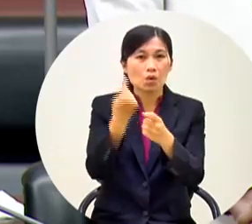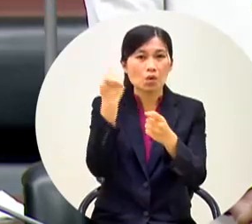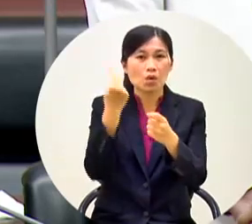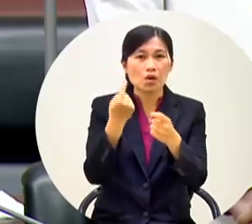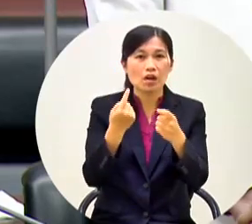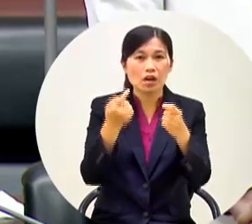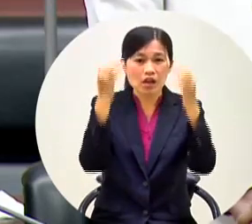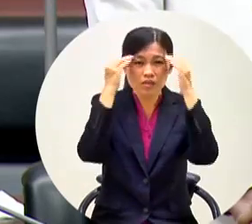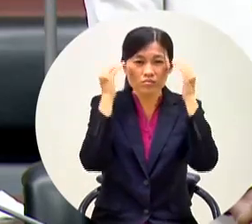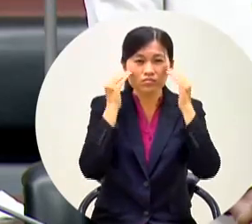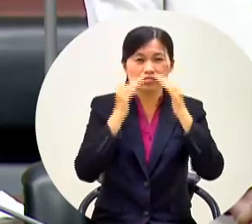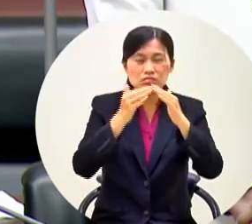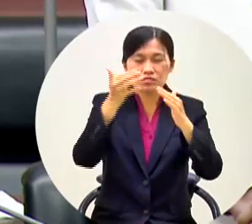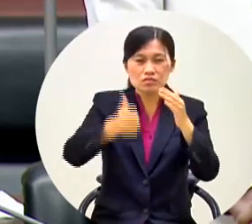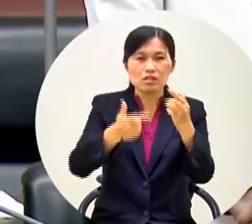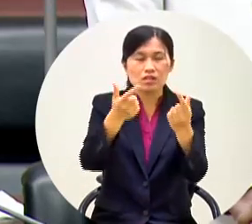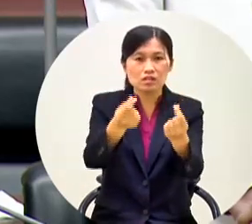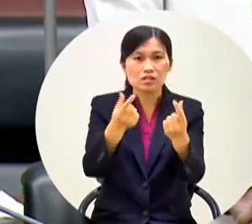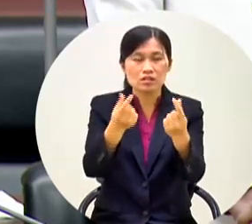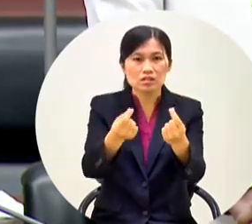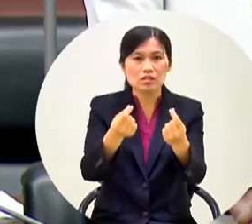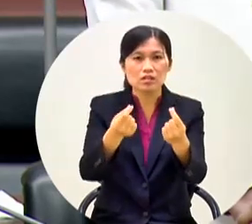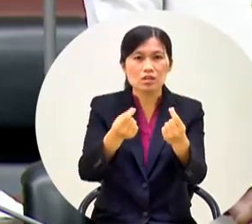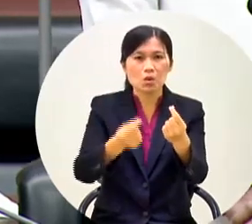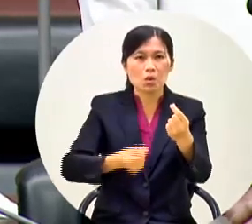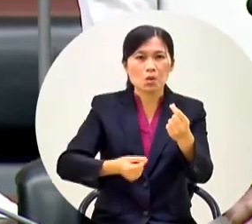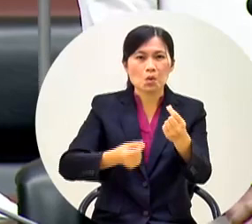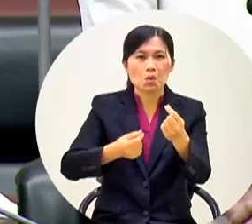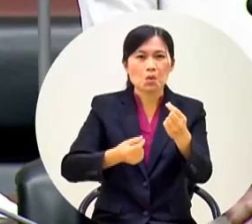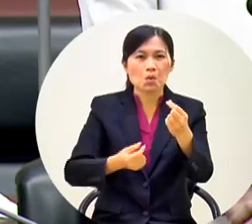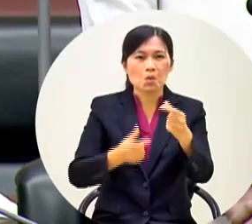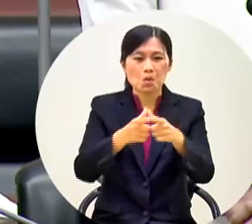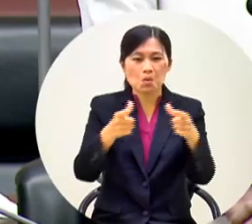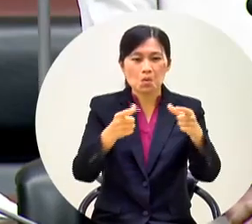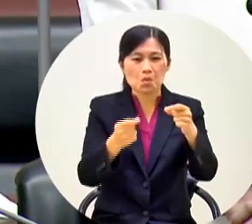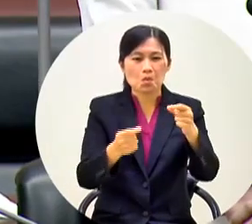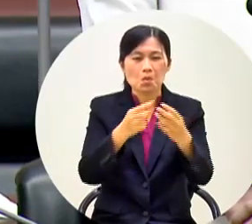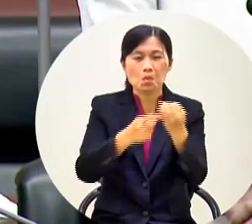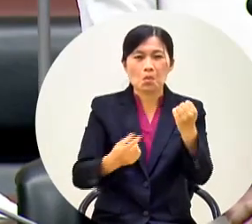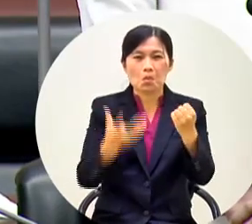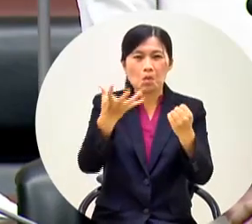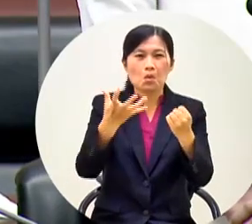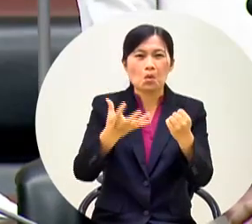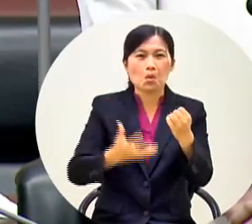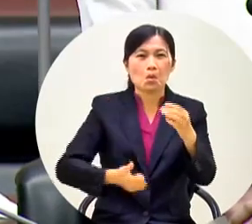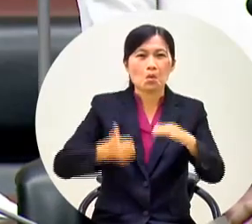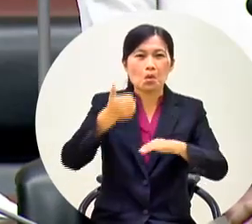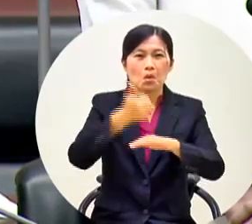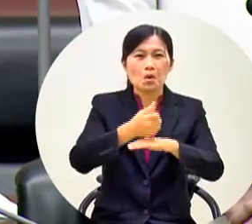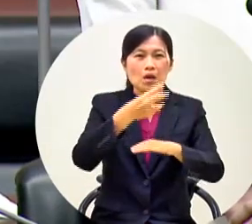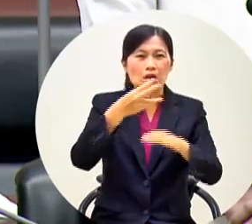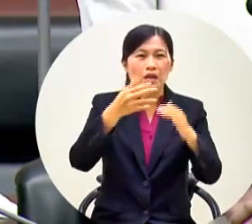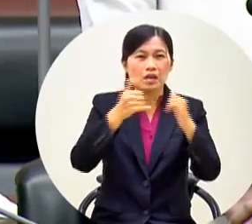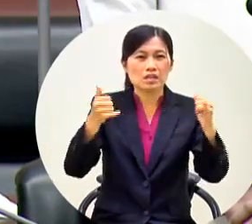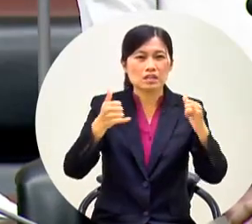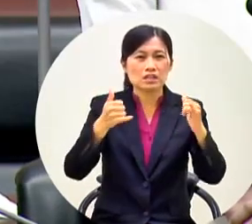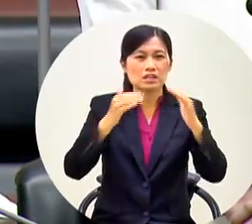刚高票当选三民区市议员，现在他也正在参选三民区的立法委